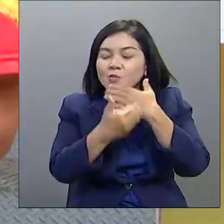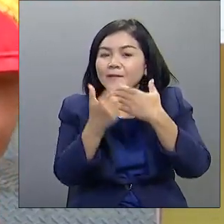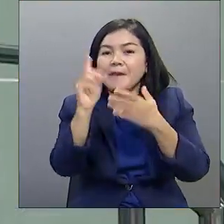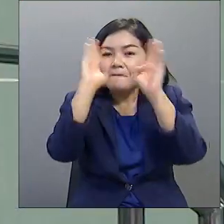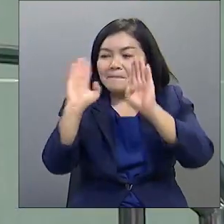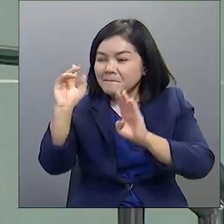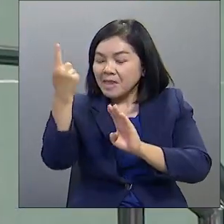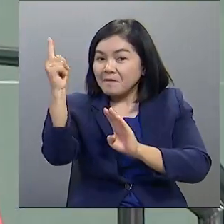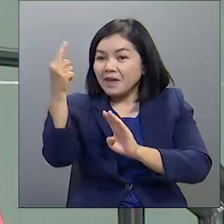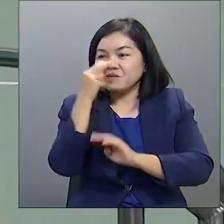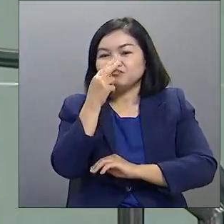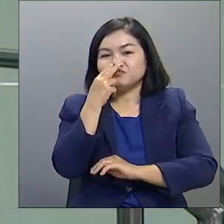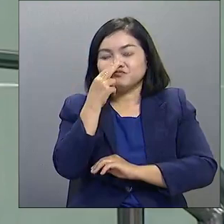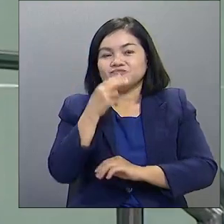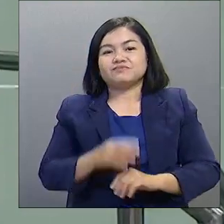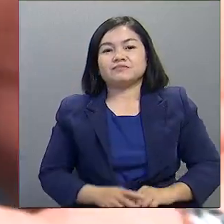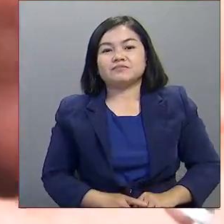ม